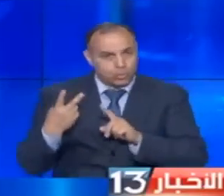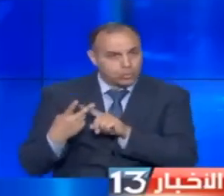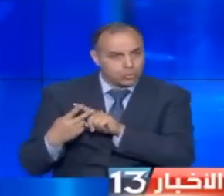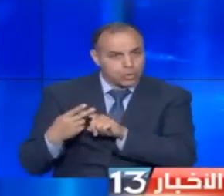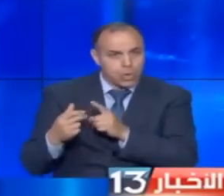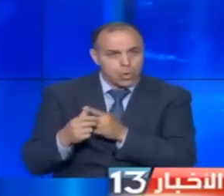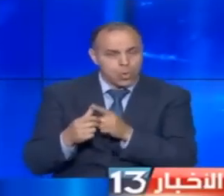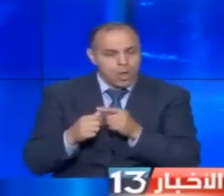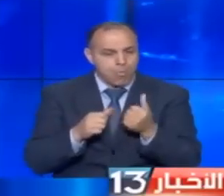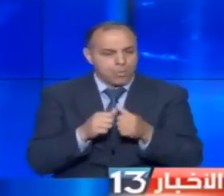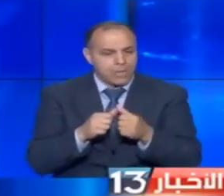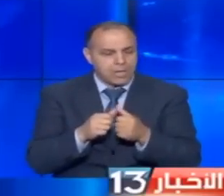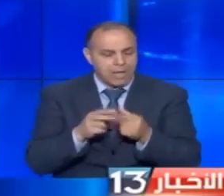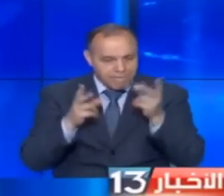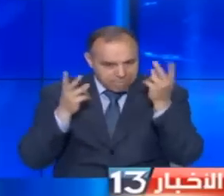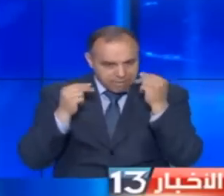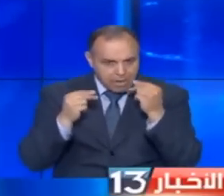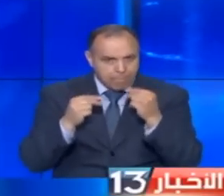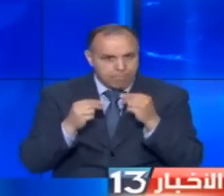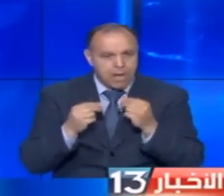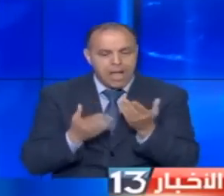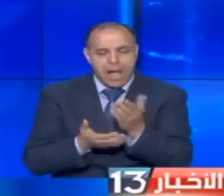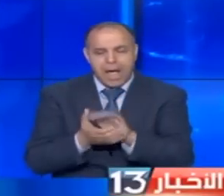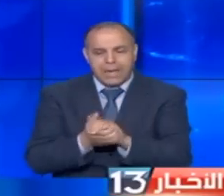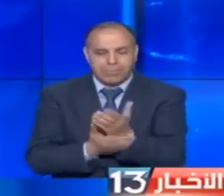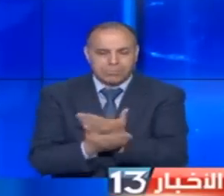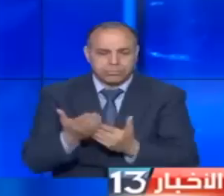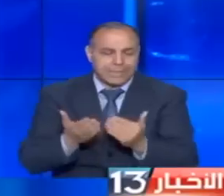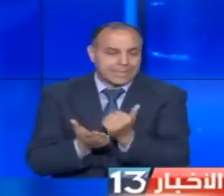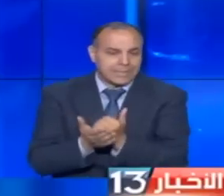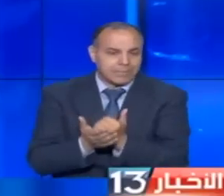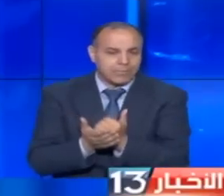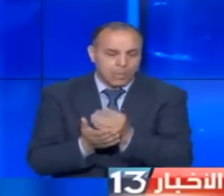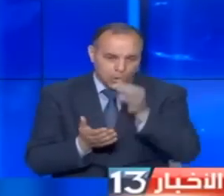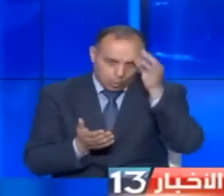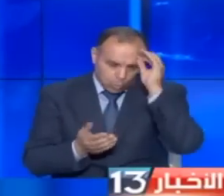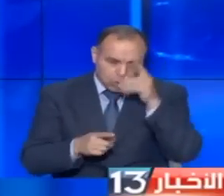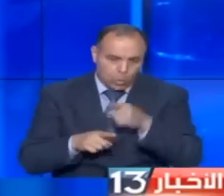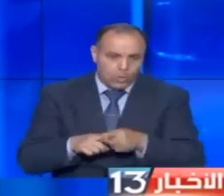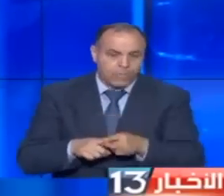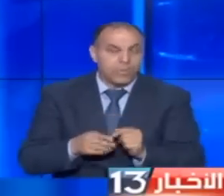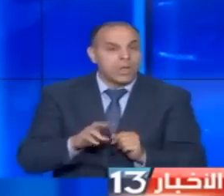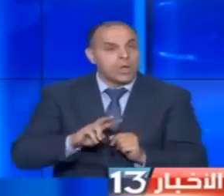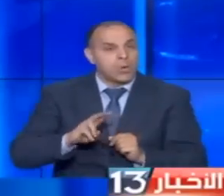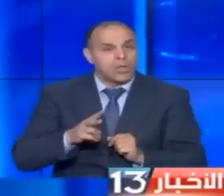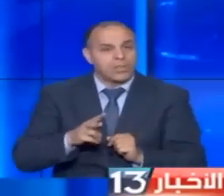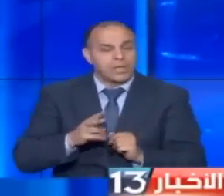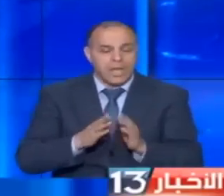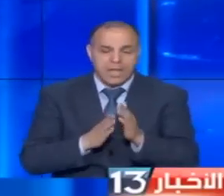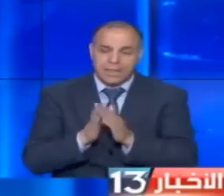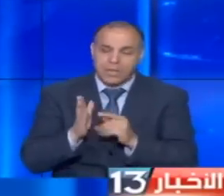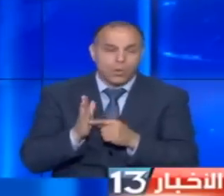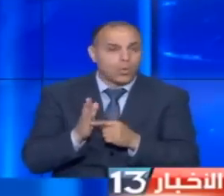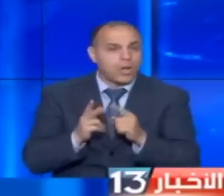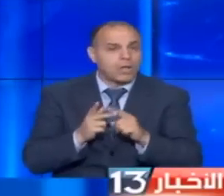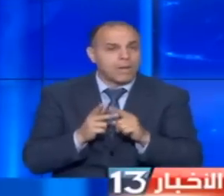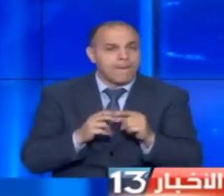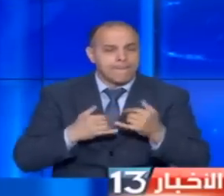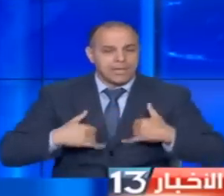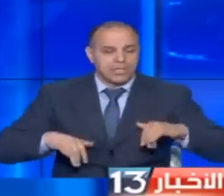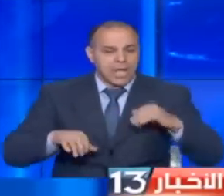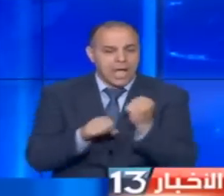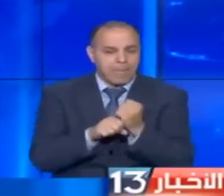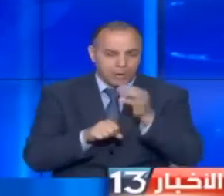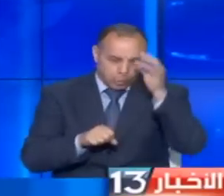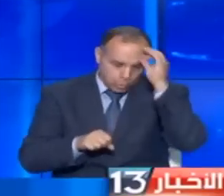الاولى مذكره تفاهم حول تطوير العلاقات الاقتصاديه التونسيه اليونانيه وتنص الثانيه على انشاء مجلس اعمال